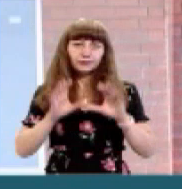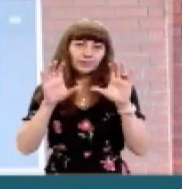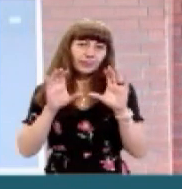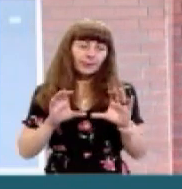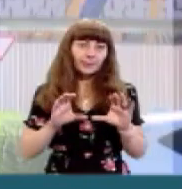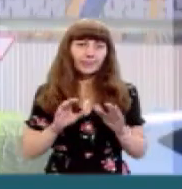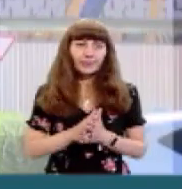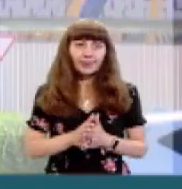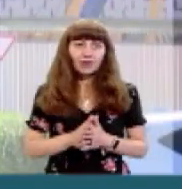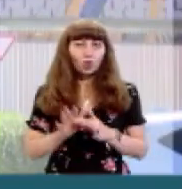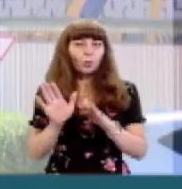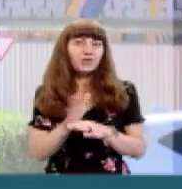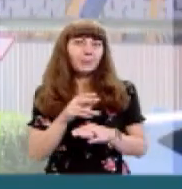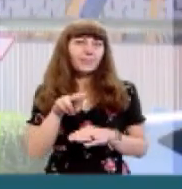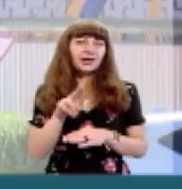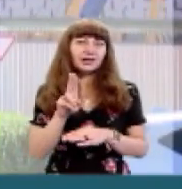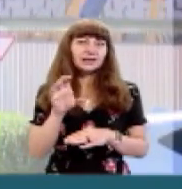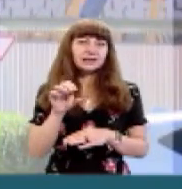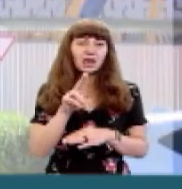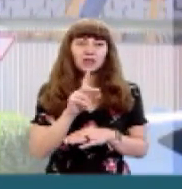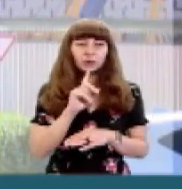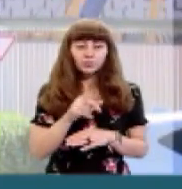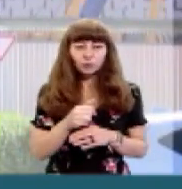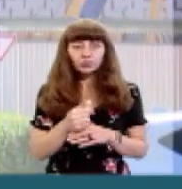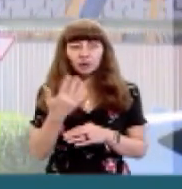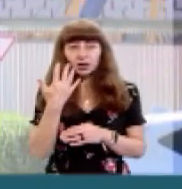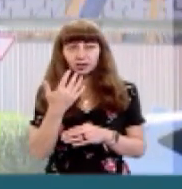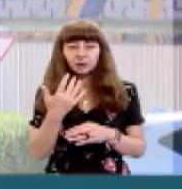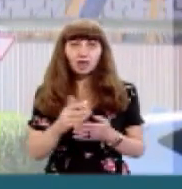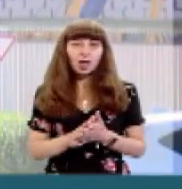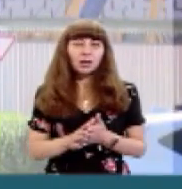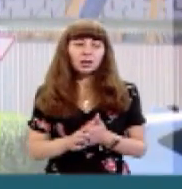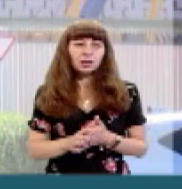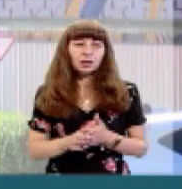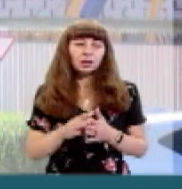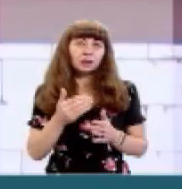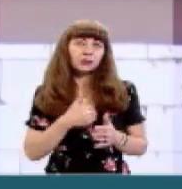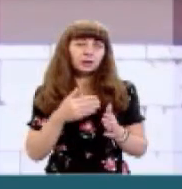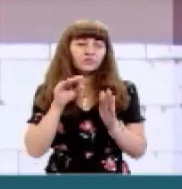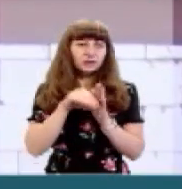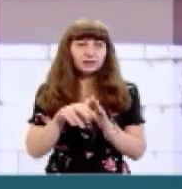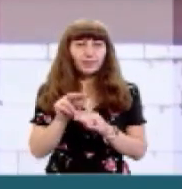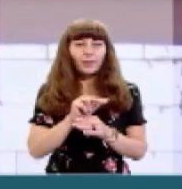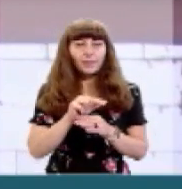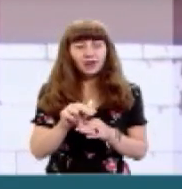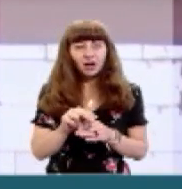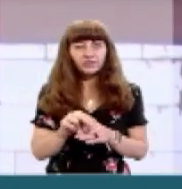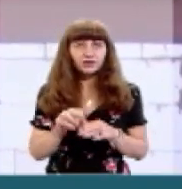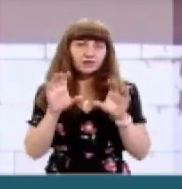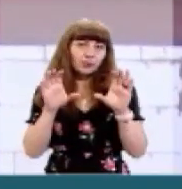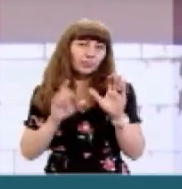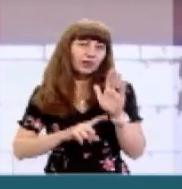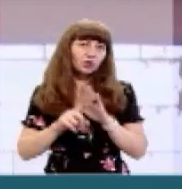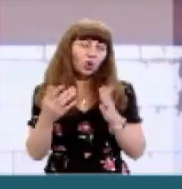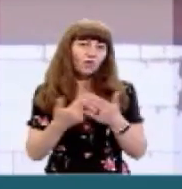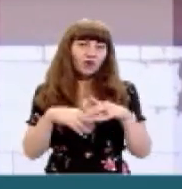реабилитировать ПКСК не планируется. В этом нет необходимости. К концу года в жилищный кодекс планируют внести необходимые поправки. В структуре закона